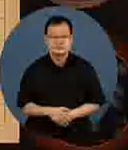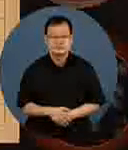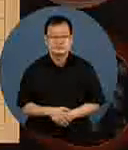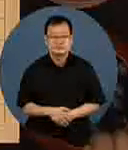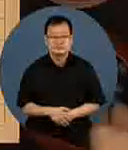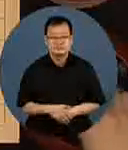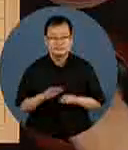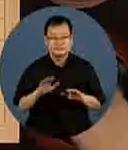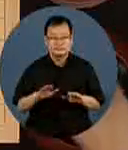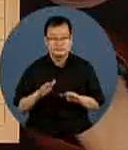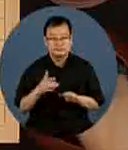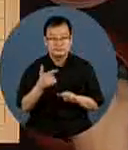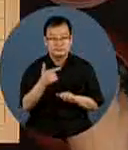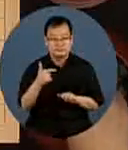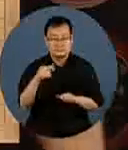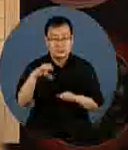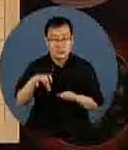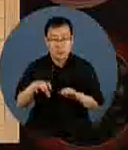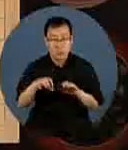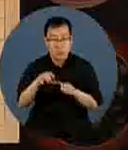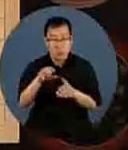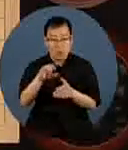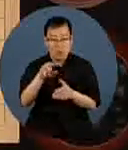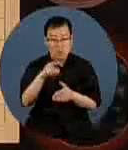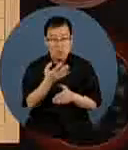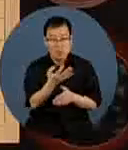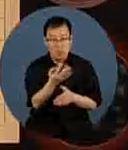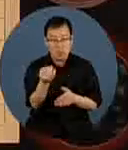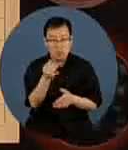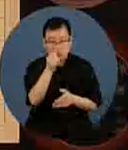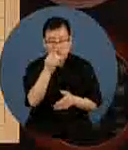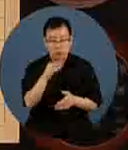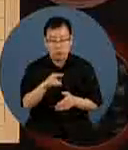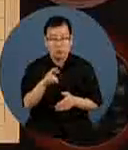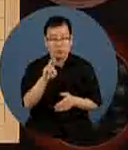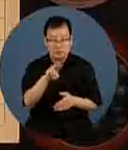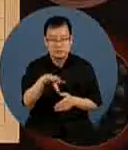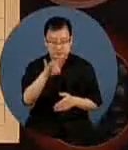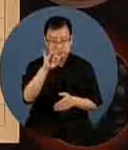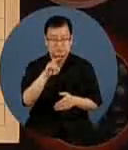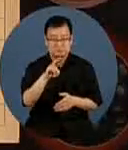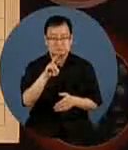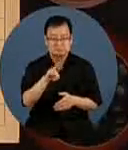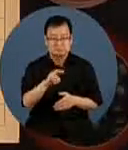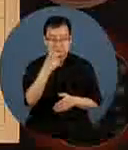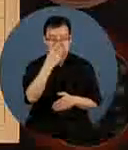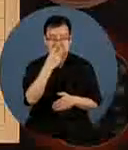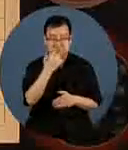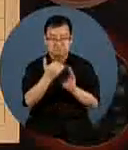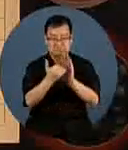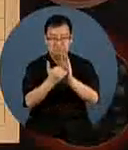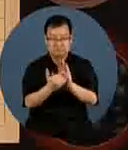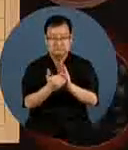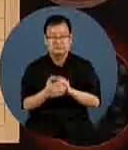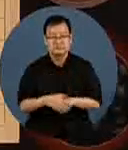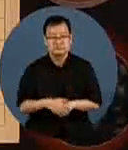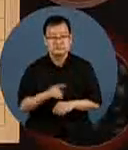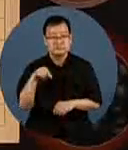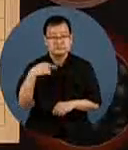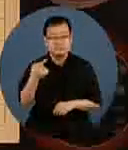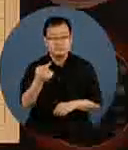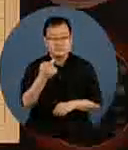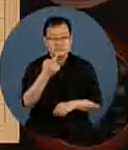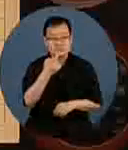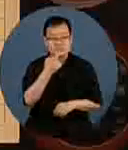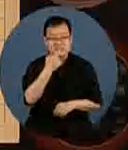지금 큰 자리들이 몇 군데가 있는데요. 네, 일단 그곳을 지켰네요. 네. 자, 이제 다음에 백의 또